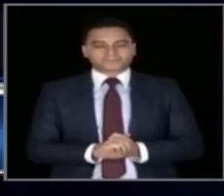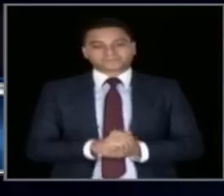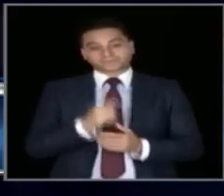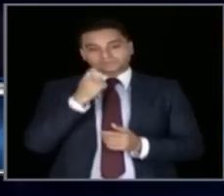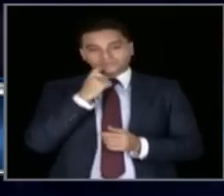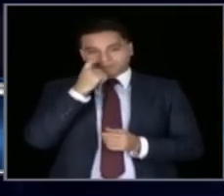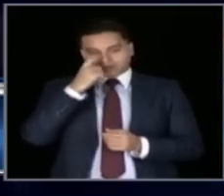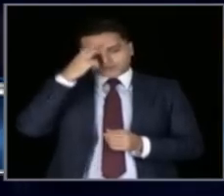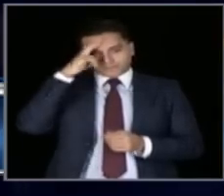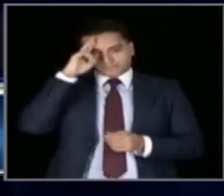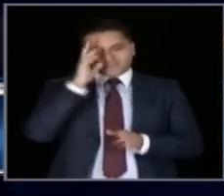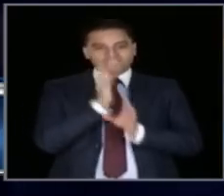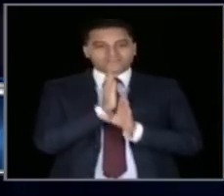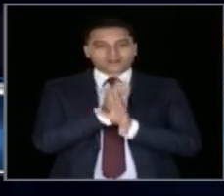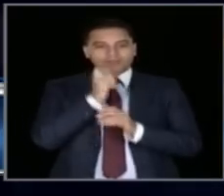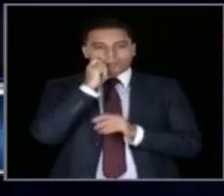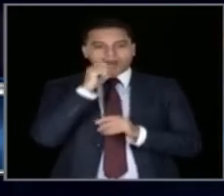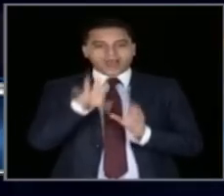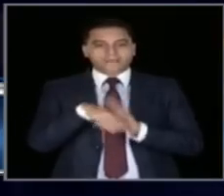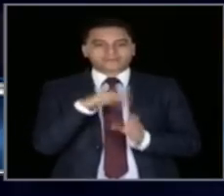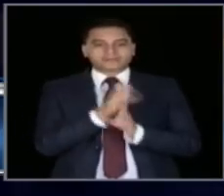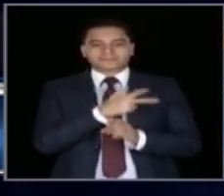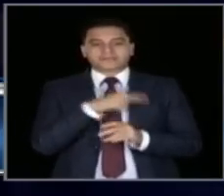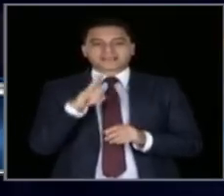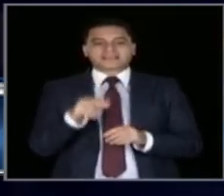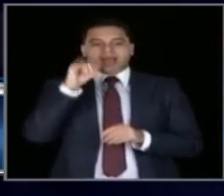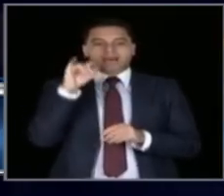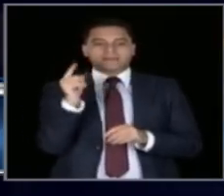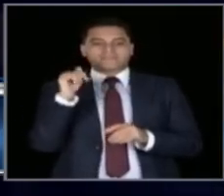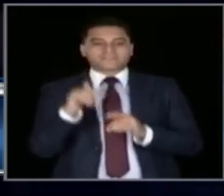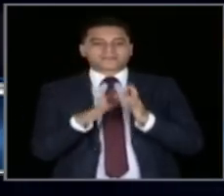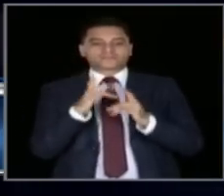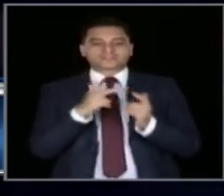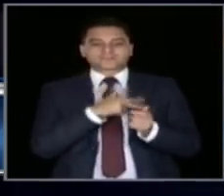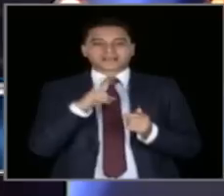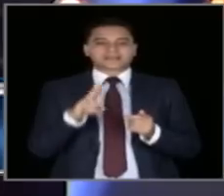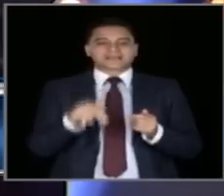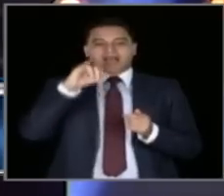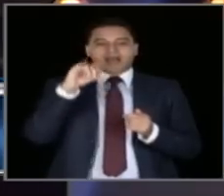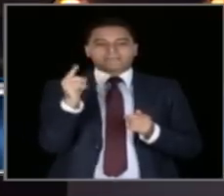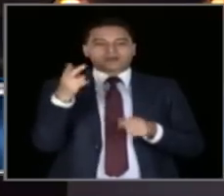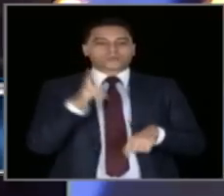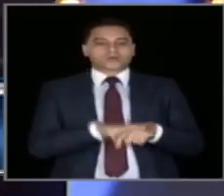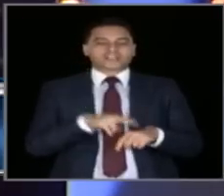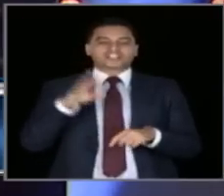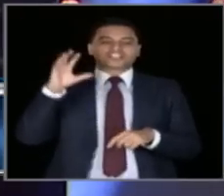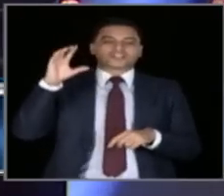فنون، من هو الفنان الذي قام بدور تامر في مسلسل تامر وشوقية؟